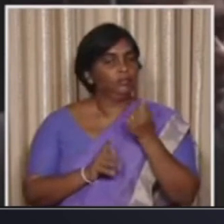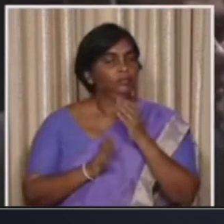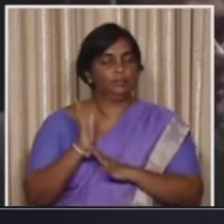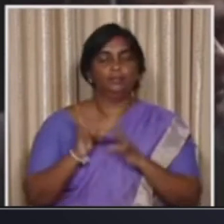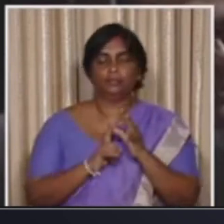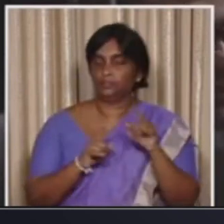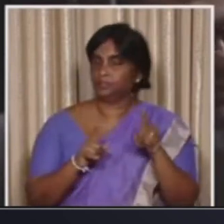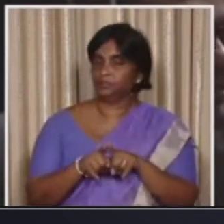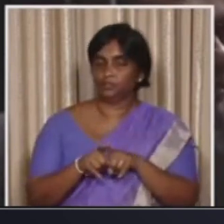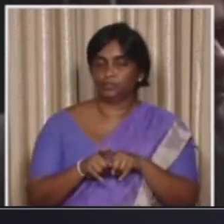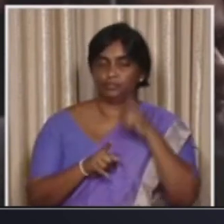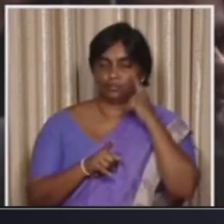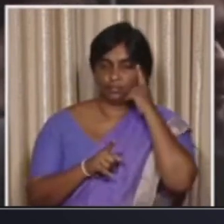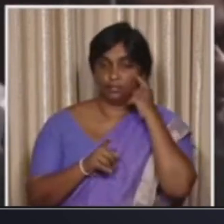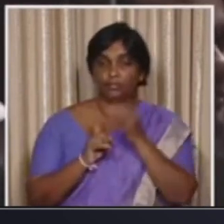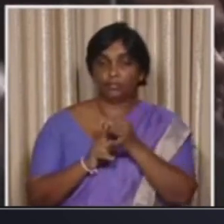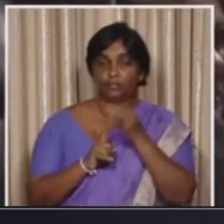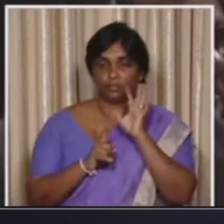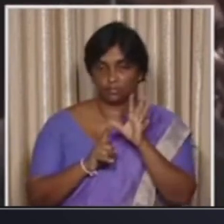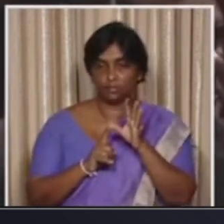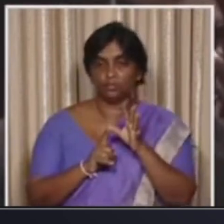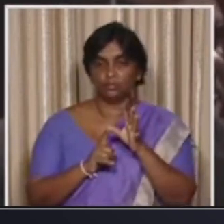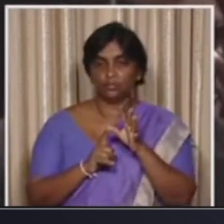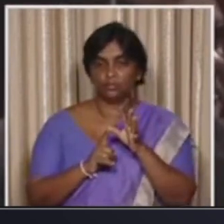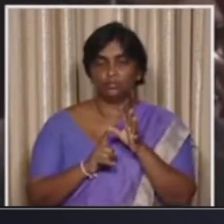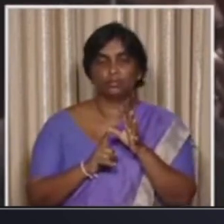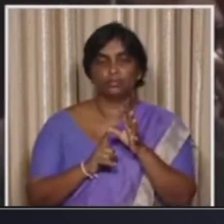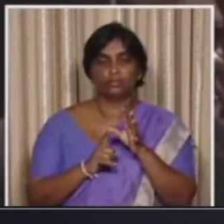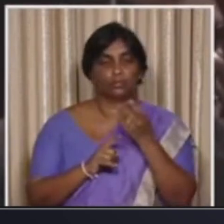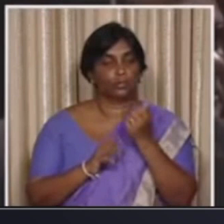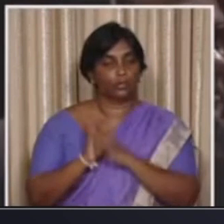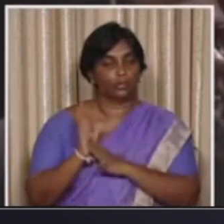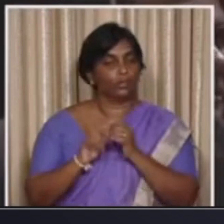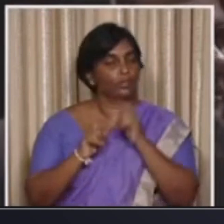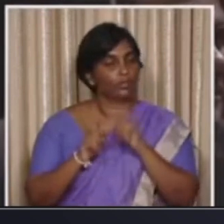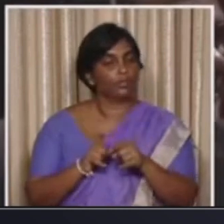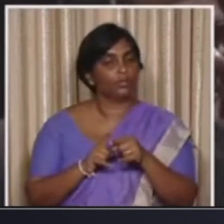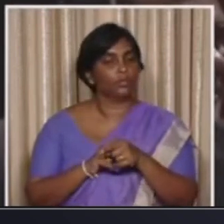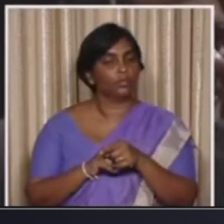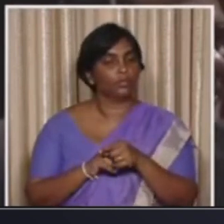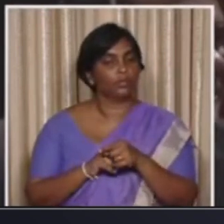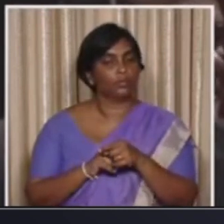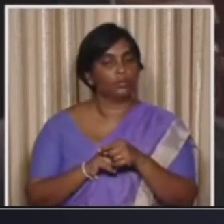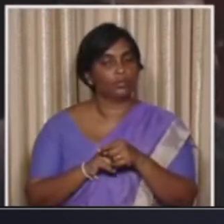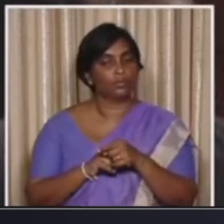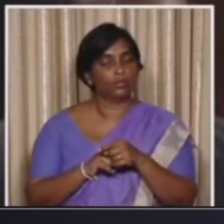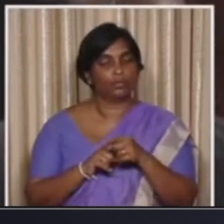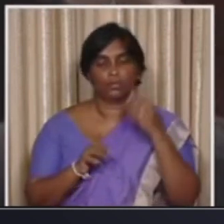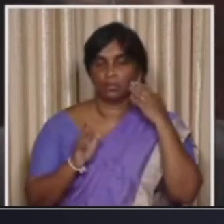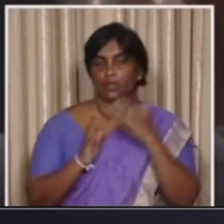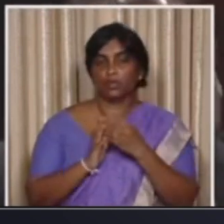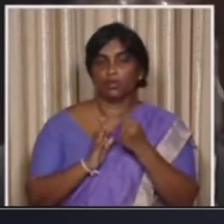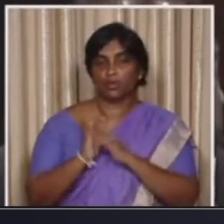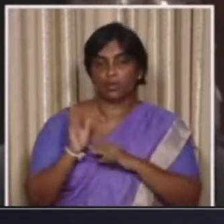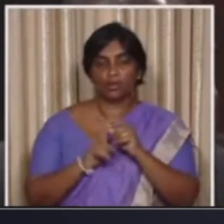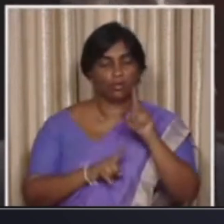අමාත්‍යවරයා විදිහට ජනාධිපතිතුමා මුදල් අමාත්‍යවරයා විදිහට මේ විදිහට මේ මුදල් අමාත්‍යවරයා